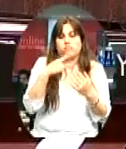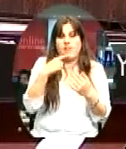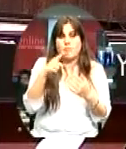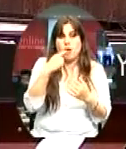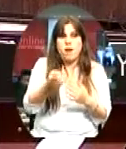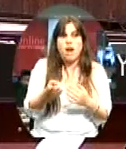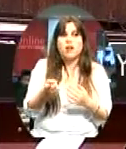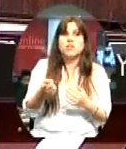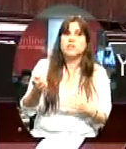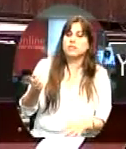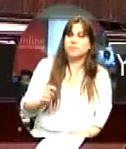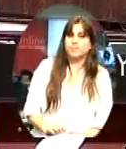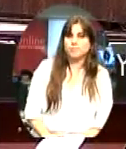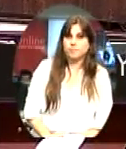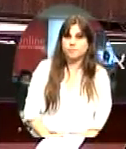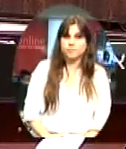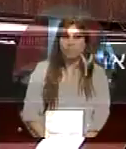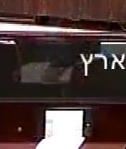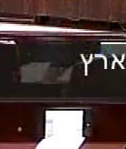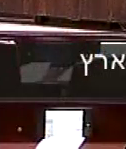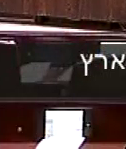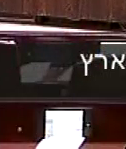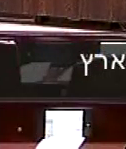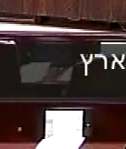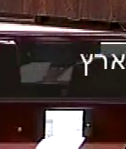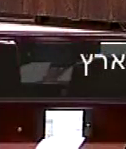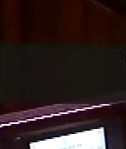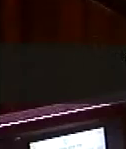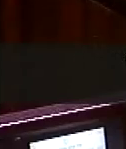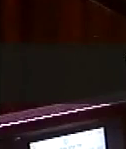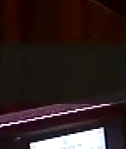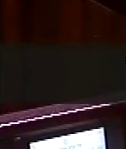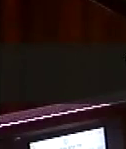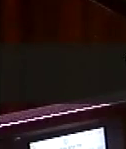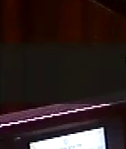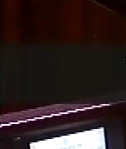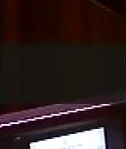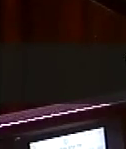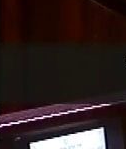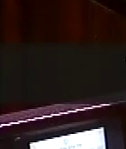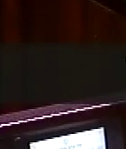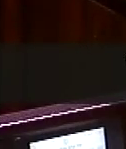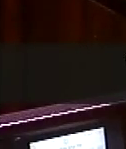דיברתי על הארץ, חברתי לימור לבנת. אסור להגיד בשם